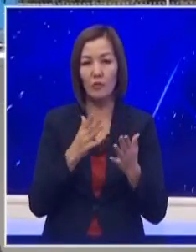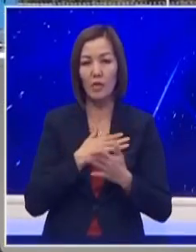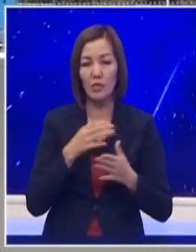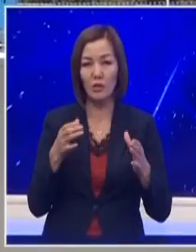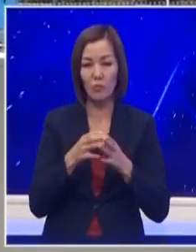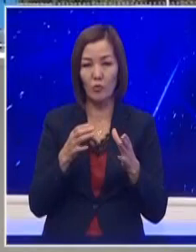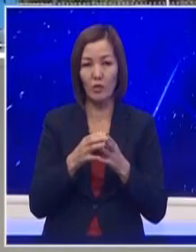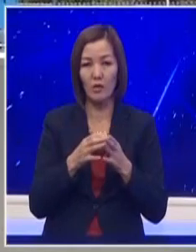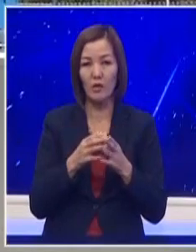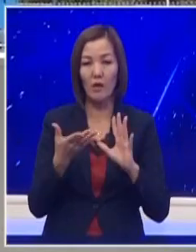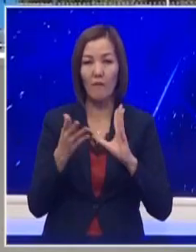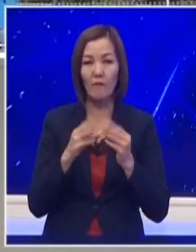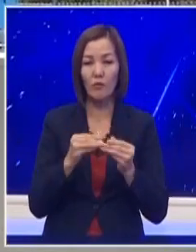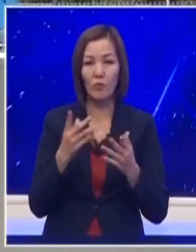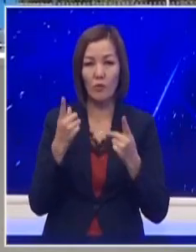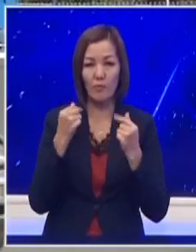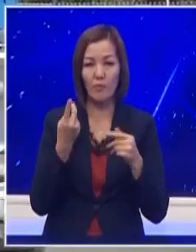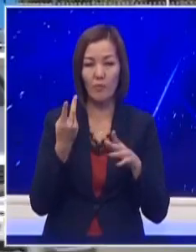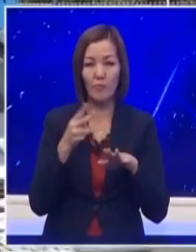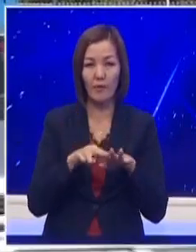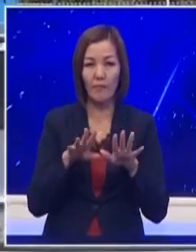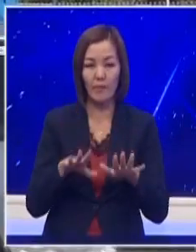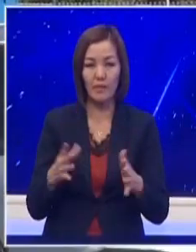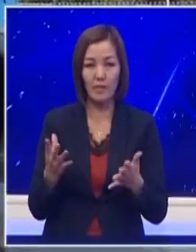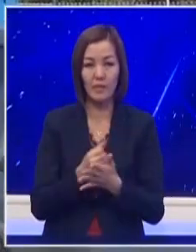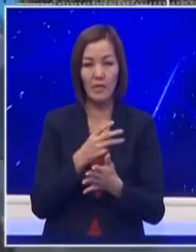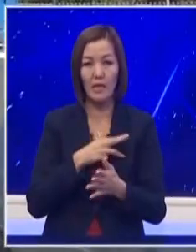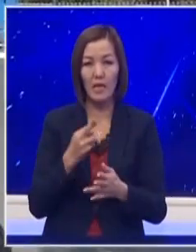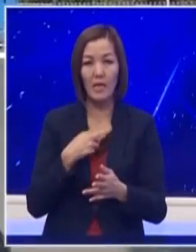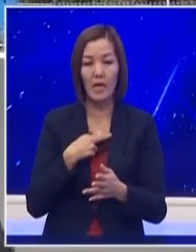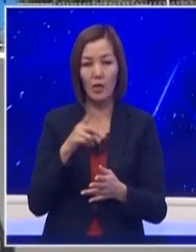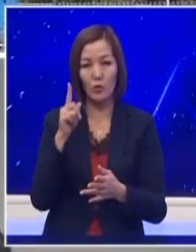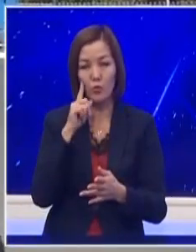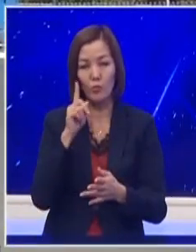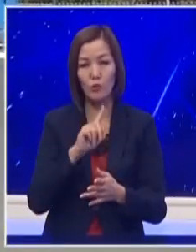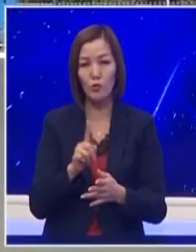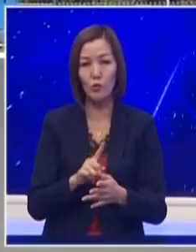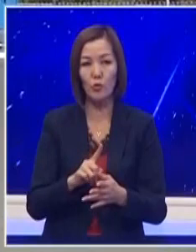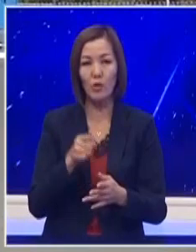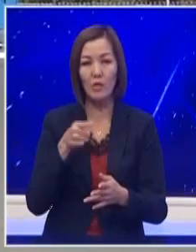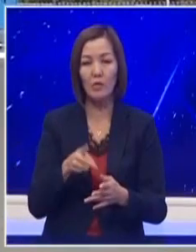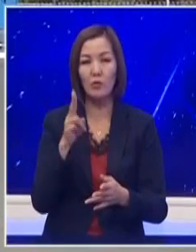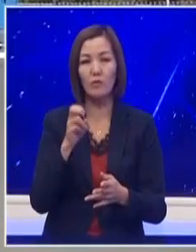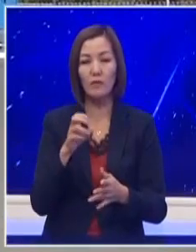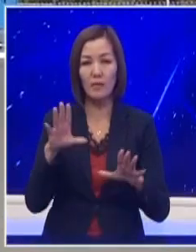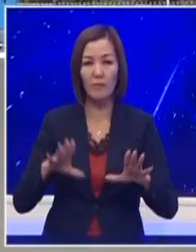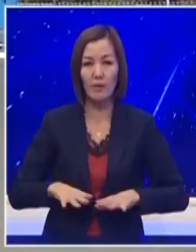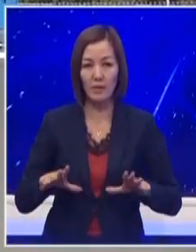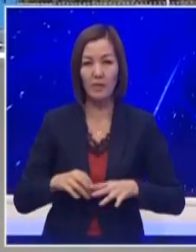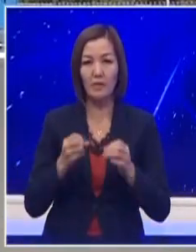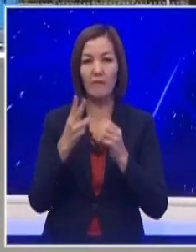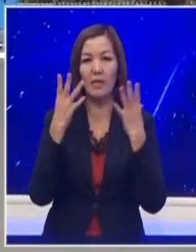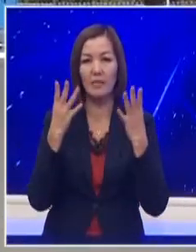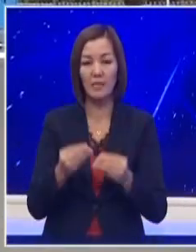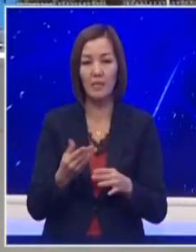наша сборная В итоге удалось занять почетное второе место Я считаю что проскакать 1200 км за 12